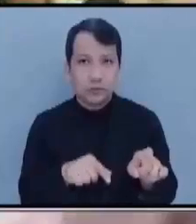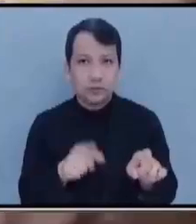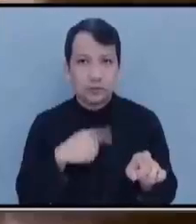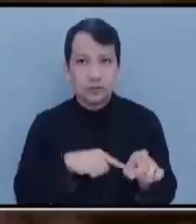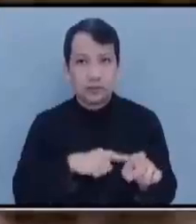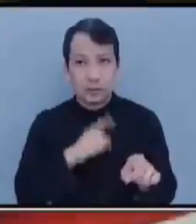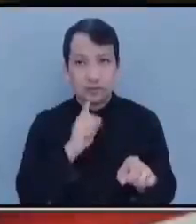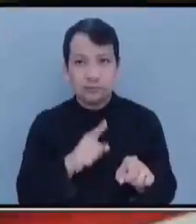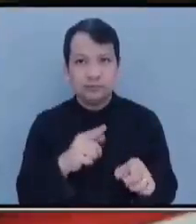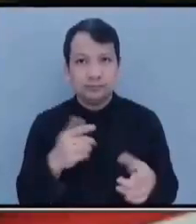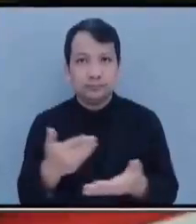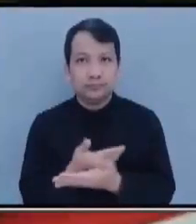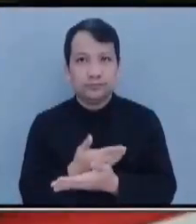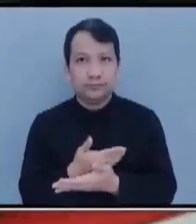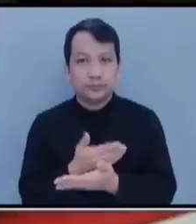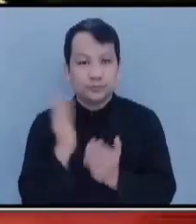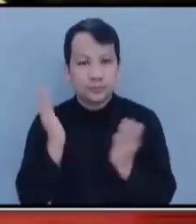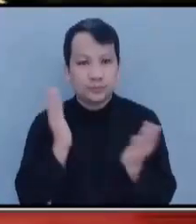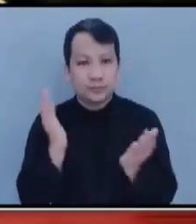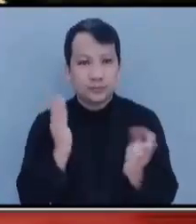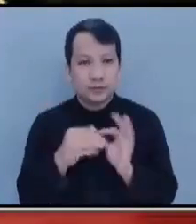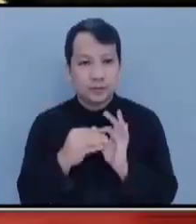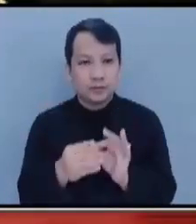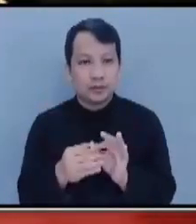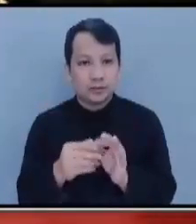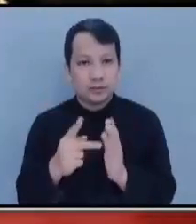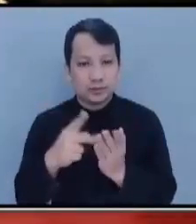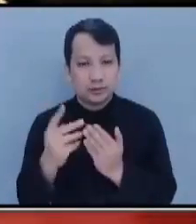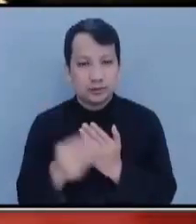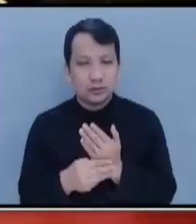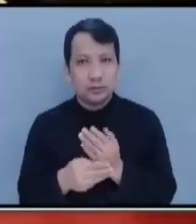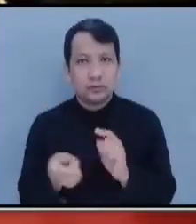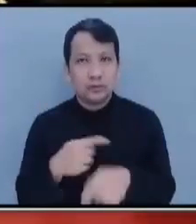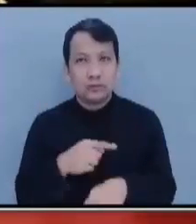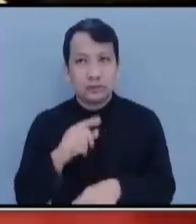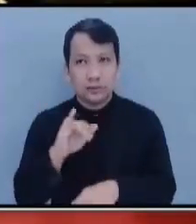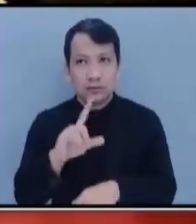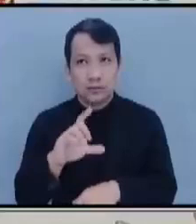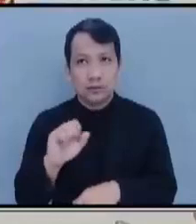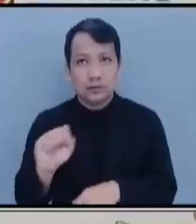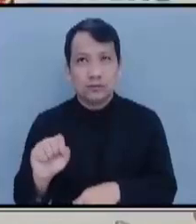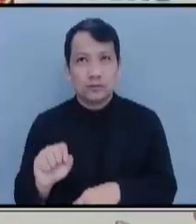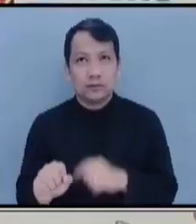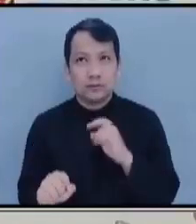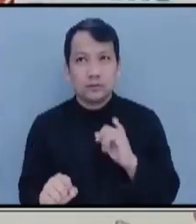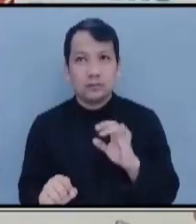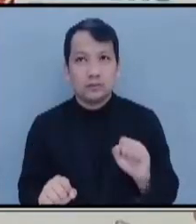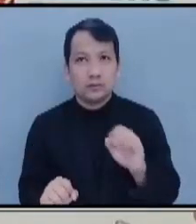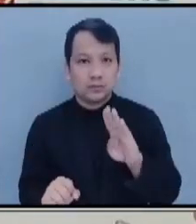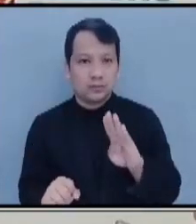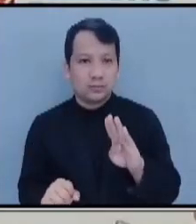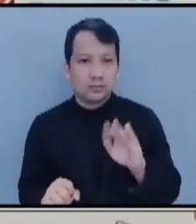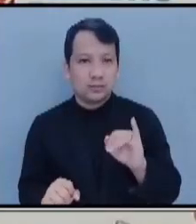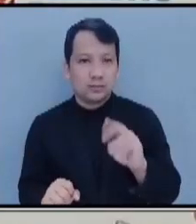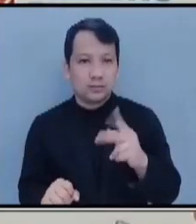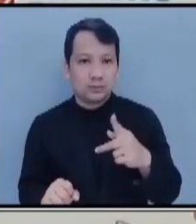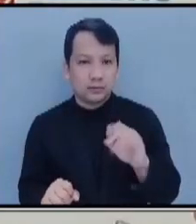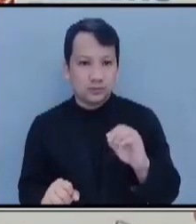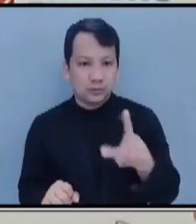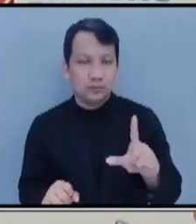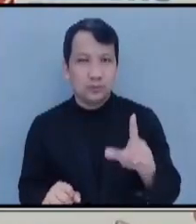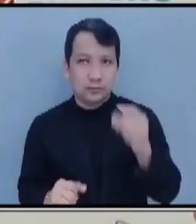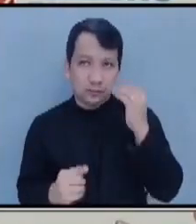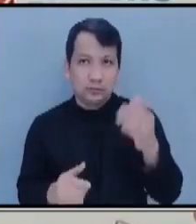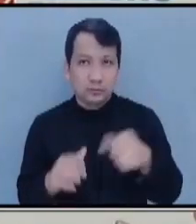bagong Pilipinas Servicio Fair ang mga produktong gawang Ilocos gaya ng Inabel at Binacol. We are pushing yung local weavers